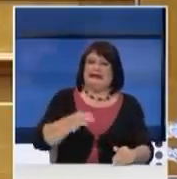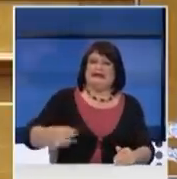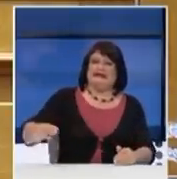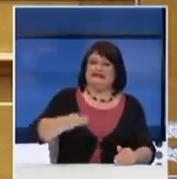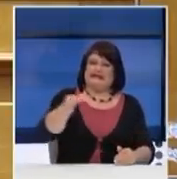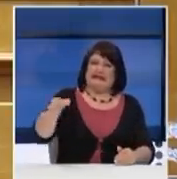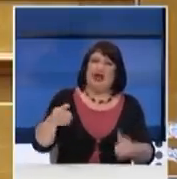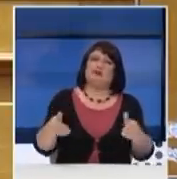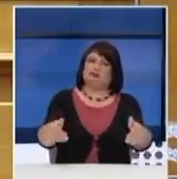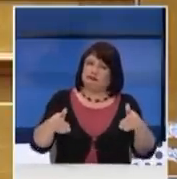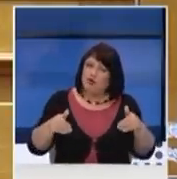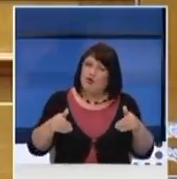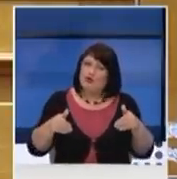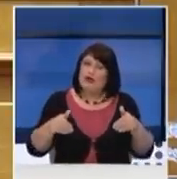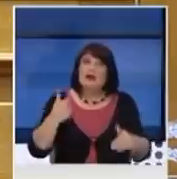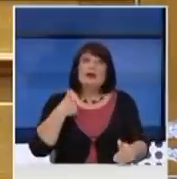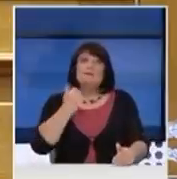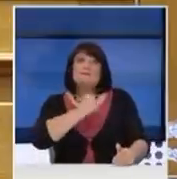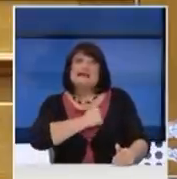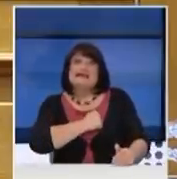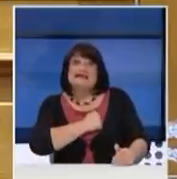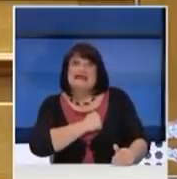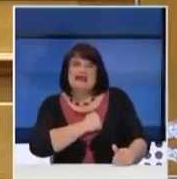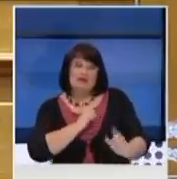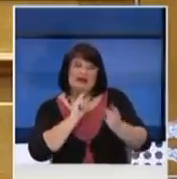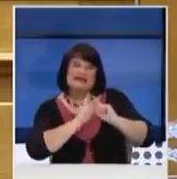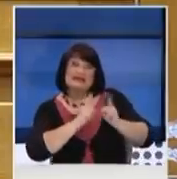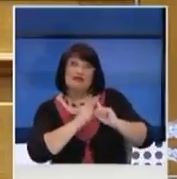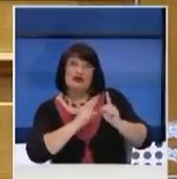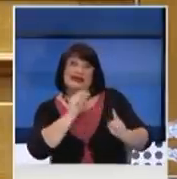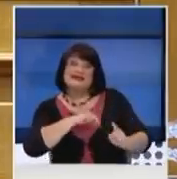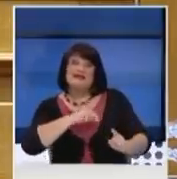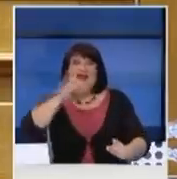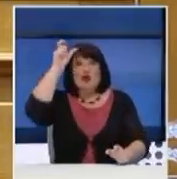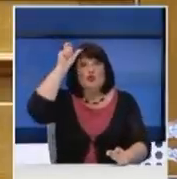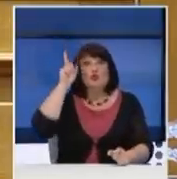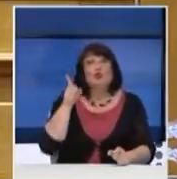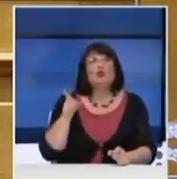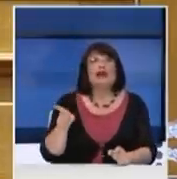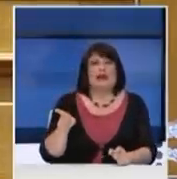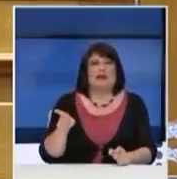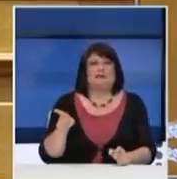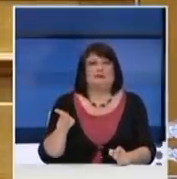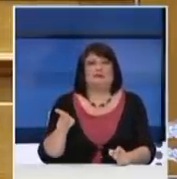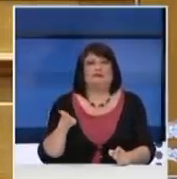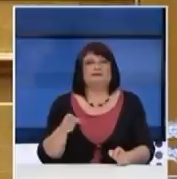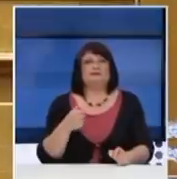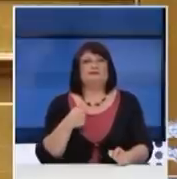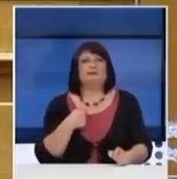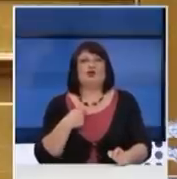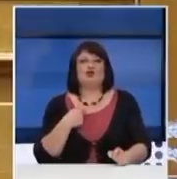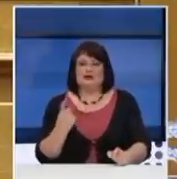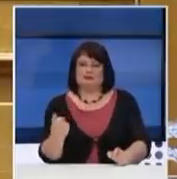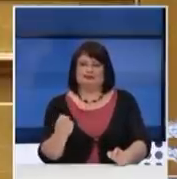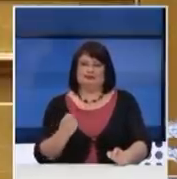Αυτό ουσιαστικά ενισχύει τις θέσεις μας. Αυτή η συμφωνία συμφέρει την Τουρκία, διότι κανείς δεν μπορεί να μας πει πως προκαλούμε ένταση στην